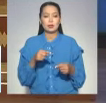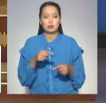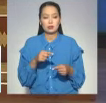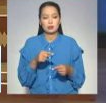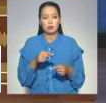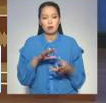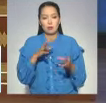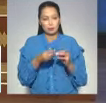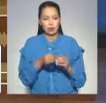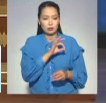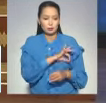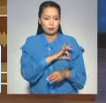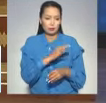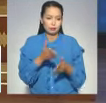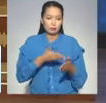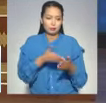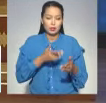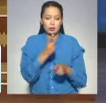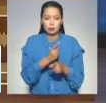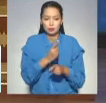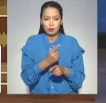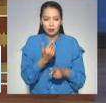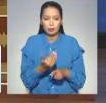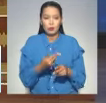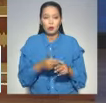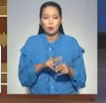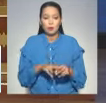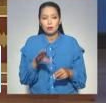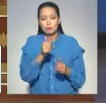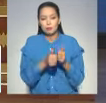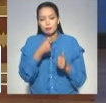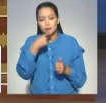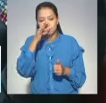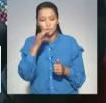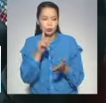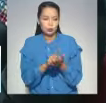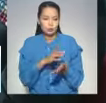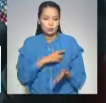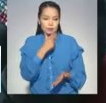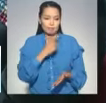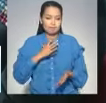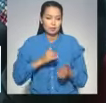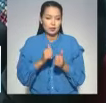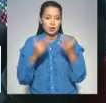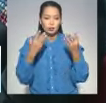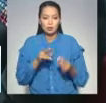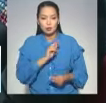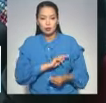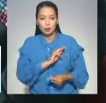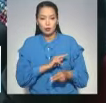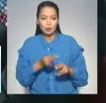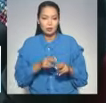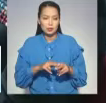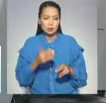жол берілмейді. Әрбір тәртіп сақшысы мұны жете түсінуге тиіс. Күнделікті жұмыста осы